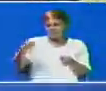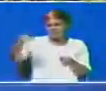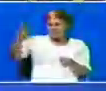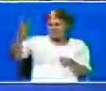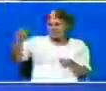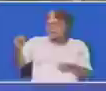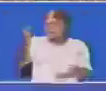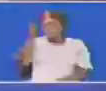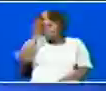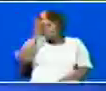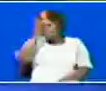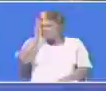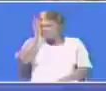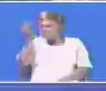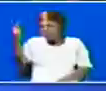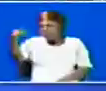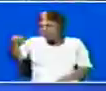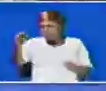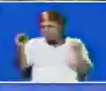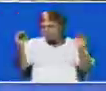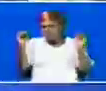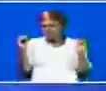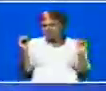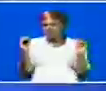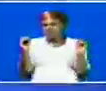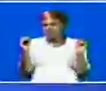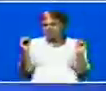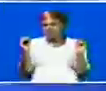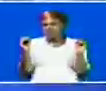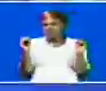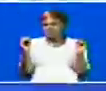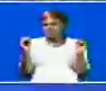Israel Benjamin Netanyahu hakuwepo. Shadrack Miti, KT News.